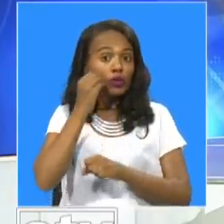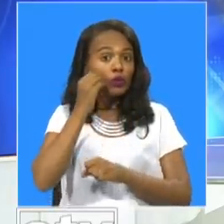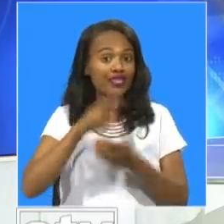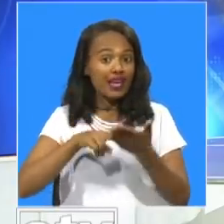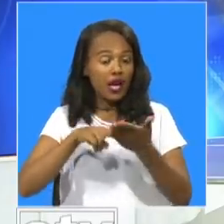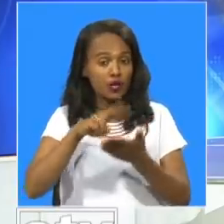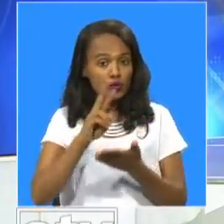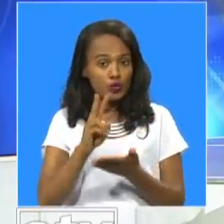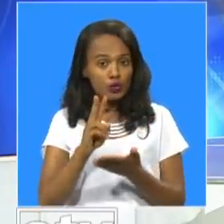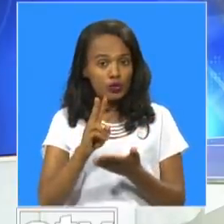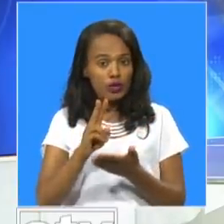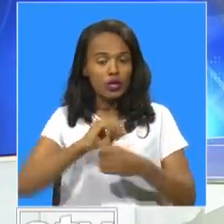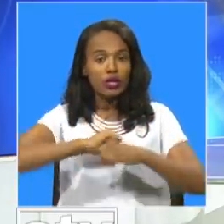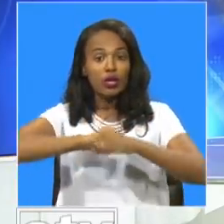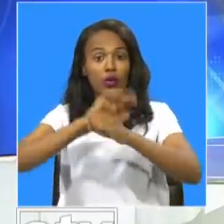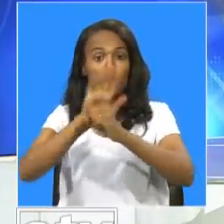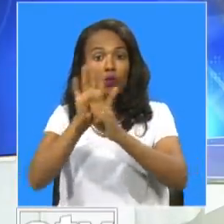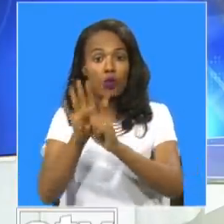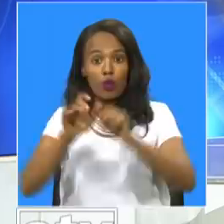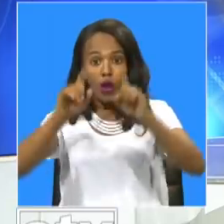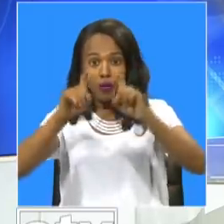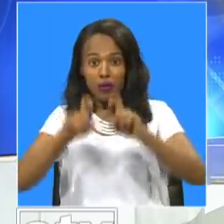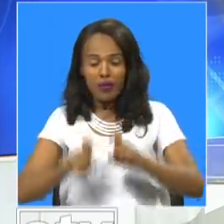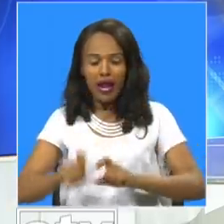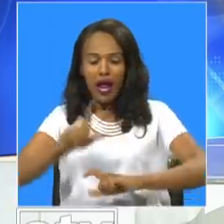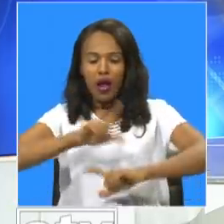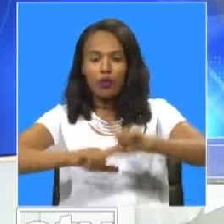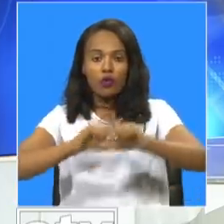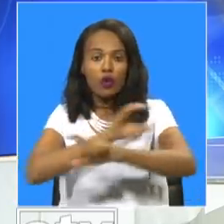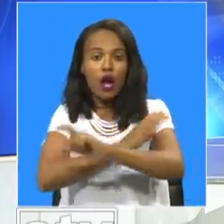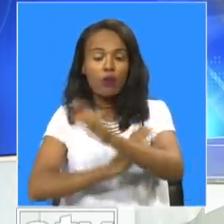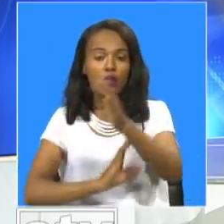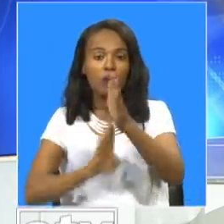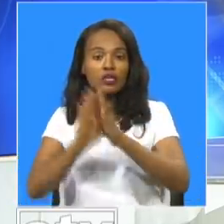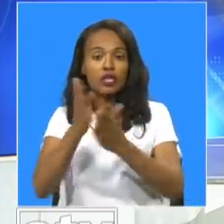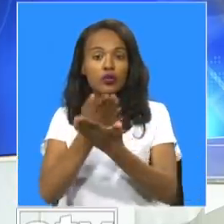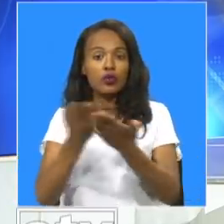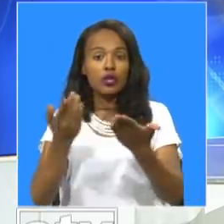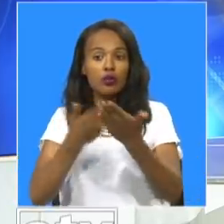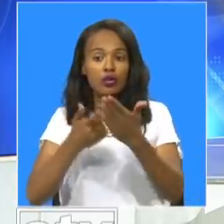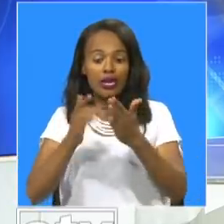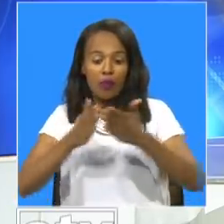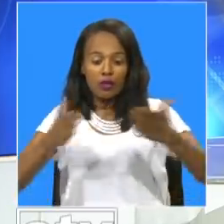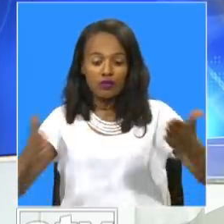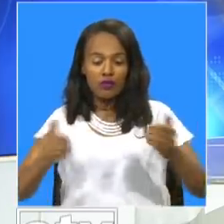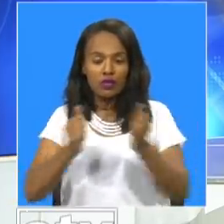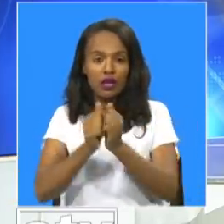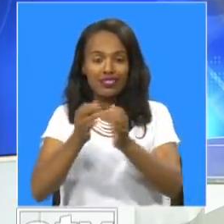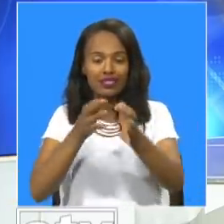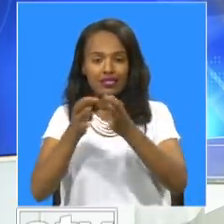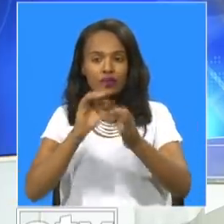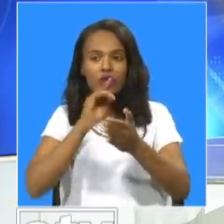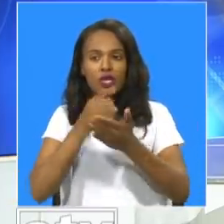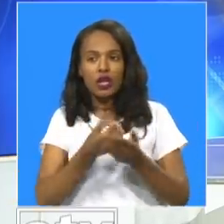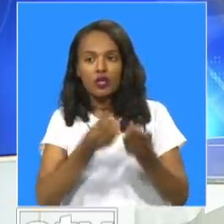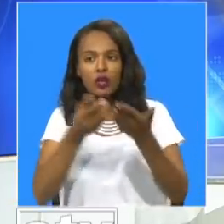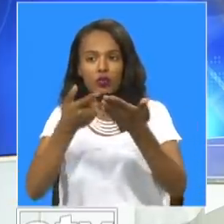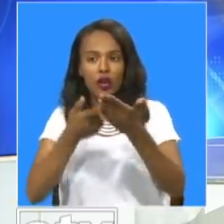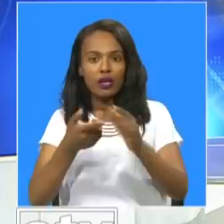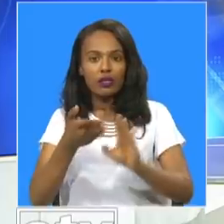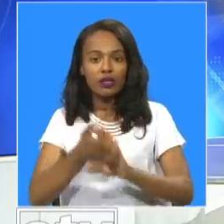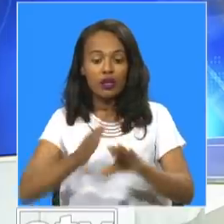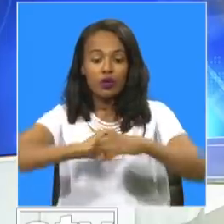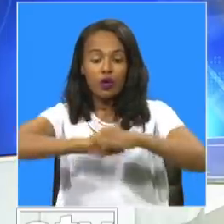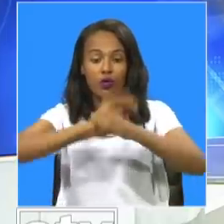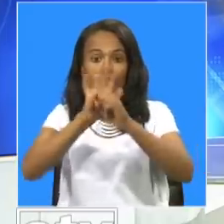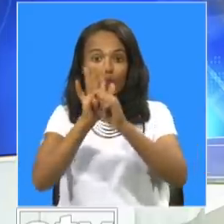ነጥብ የኮቪድ-19 ምርመራና ላብራቶሪ አቅምን የማሳደግን ጉዳይ ነው እና ይህን ከማስፋፋት ጋርም ዝርዝር መረጃ ሰጥቷል። ከዚህ አንጻር